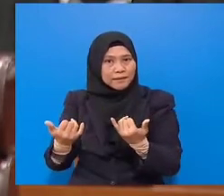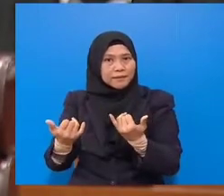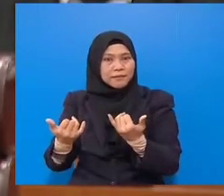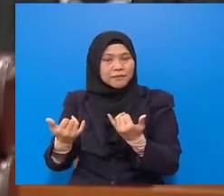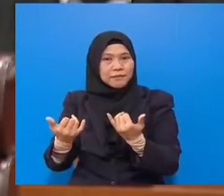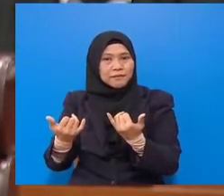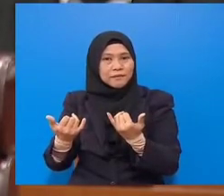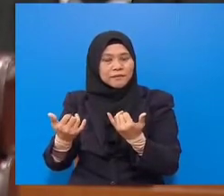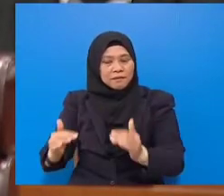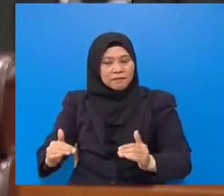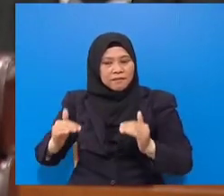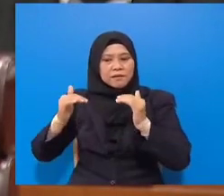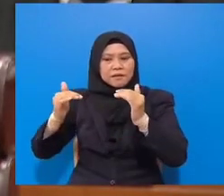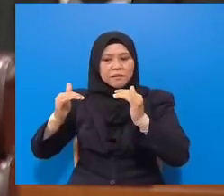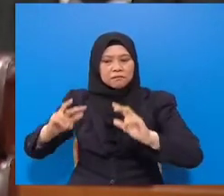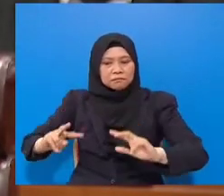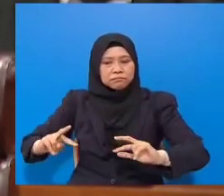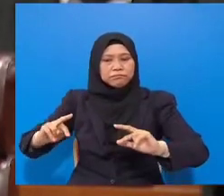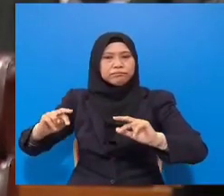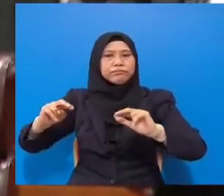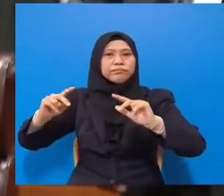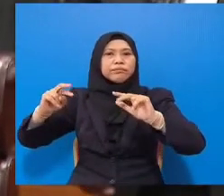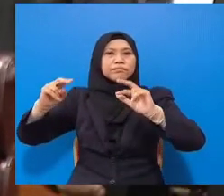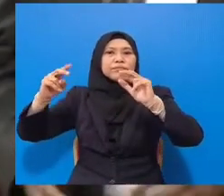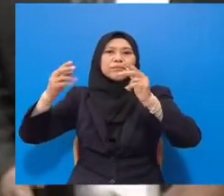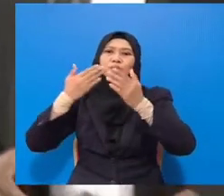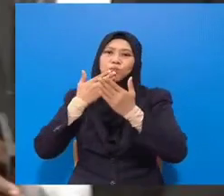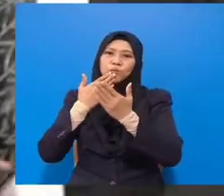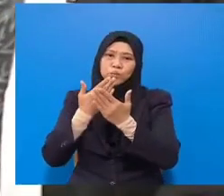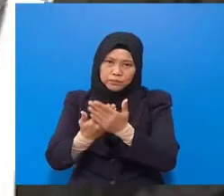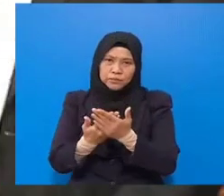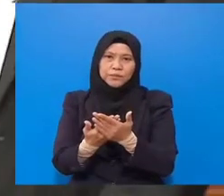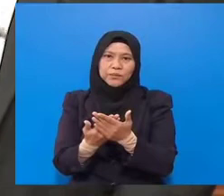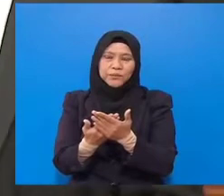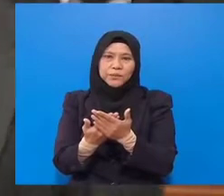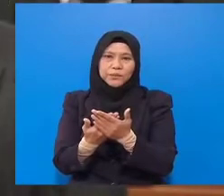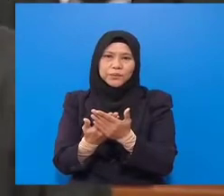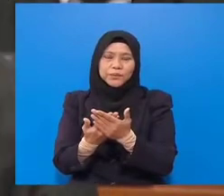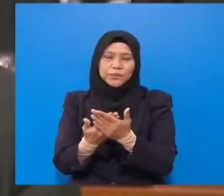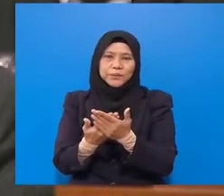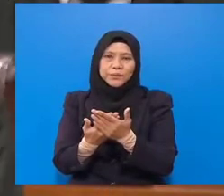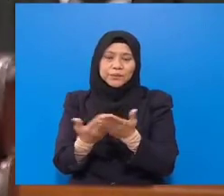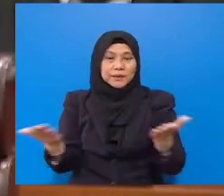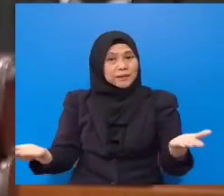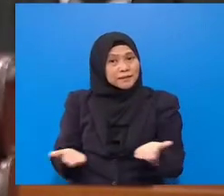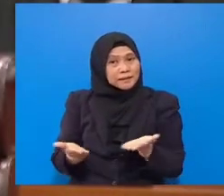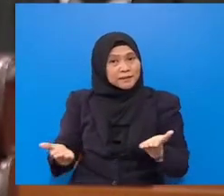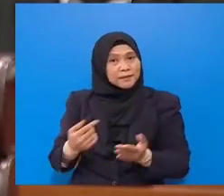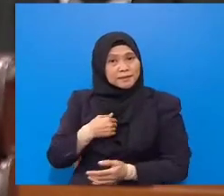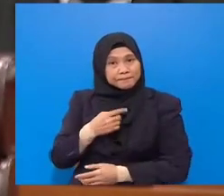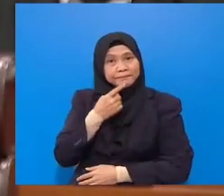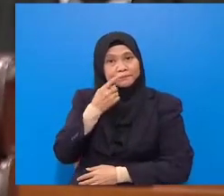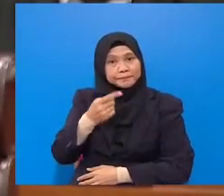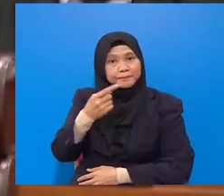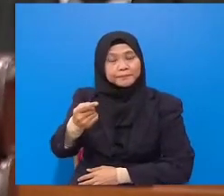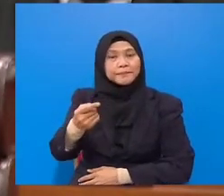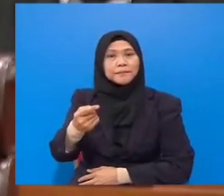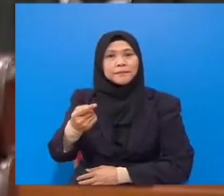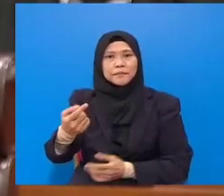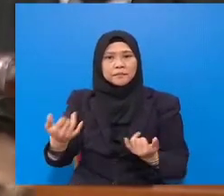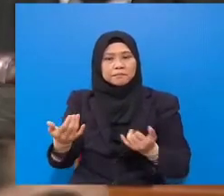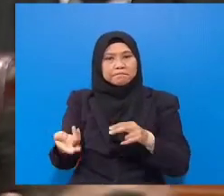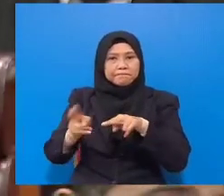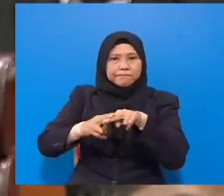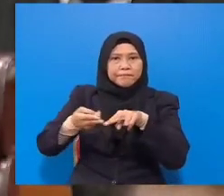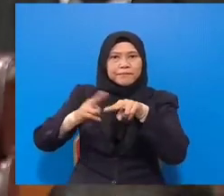pada fase pemulihan yang lebih baik antara indicate yang mungkin boleh dinyatakan di ini dan telah meningkat